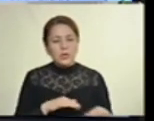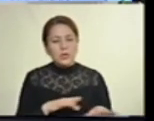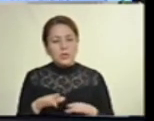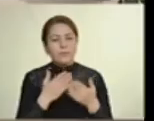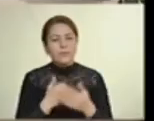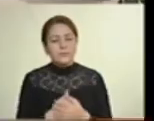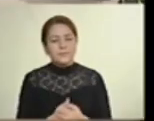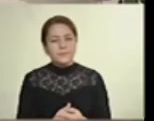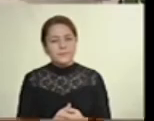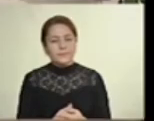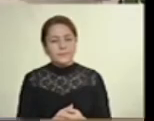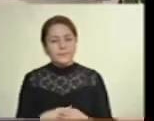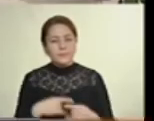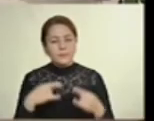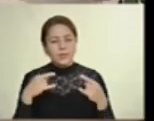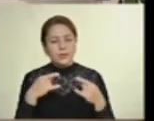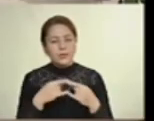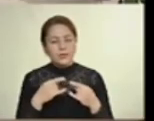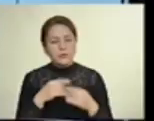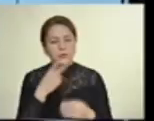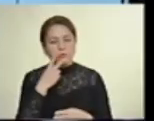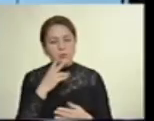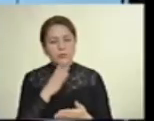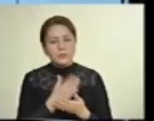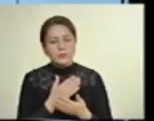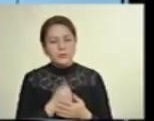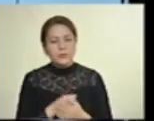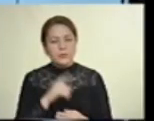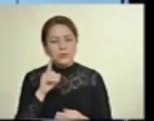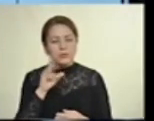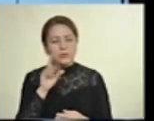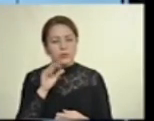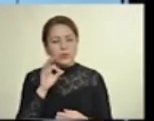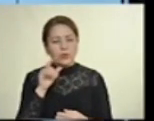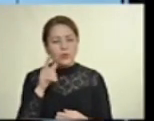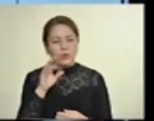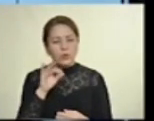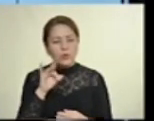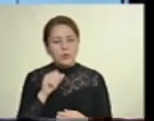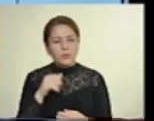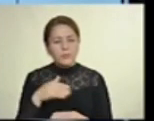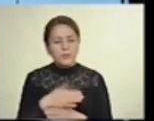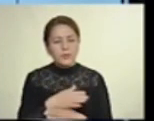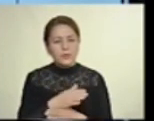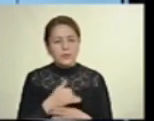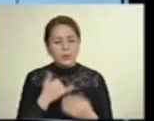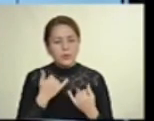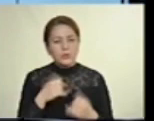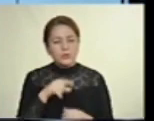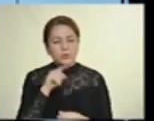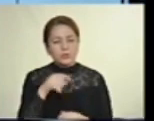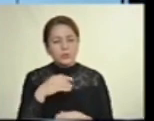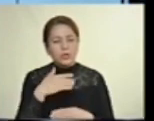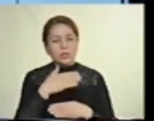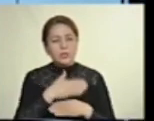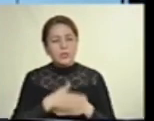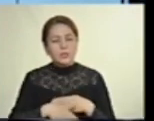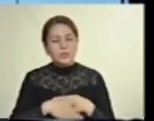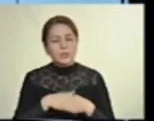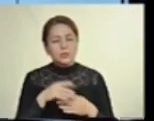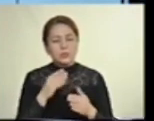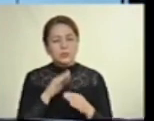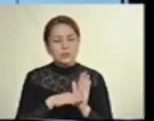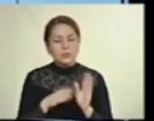yordam beradi. Ekranlaringizda ko'rib turibsiz, zog'ora baliq. Keling, uning tashqi tuzilishi bilan tanishib